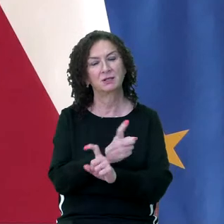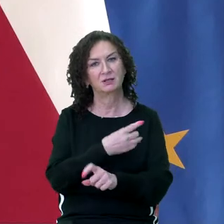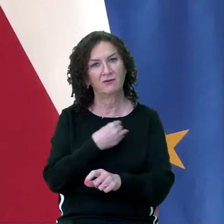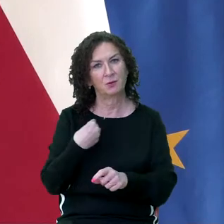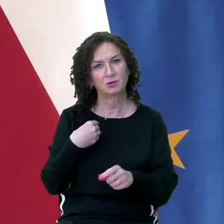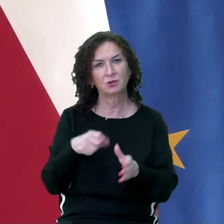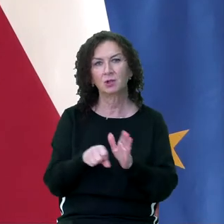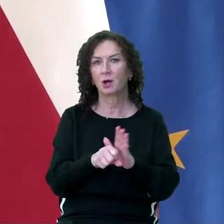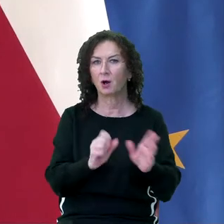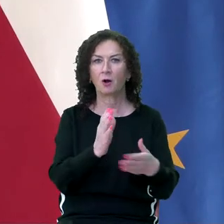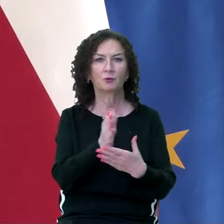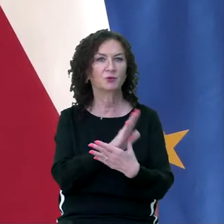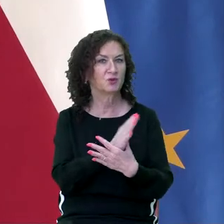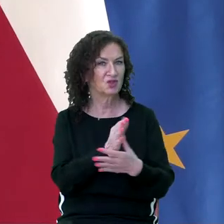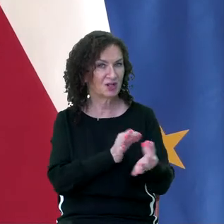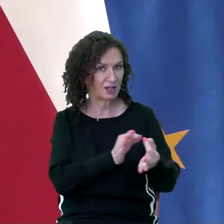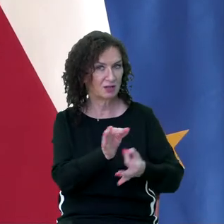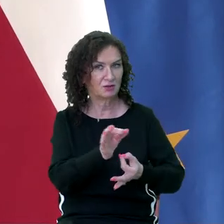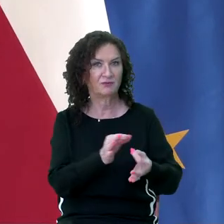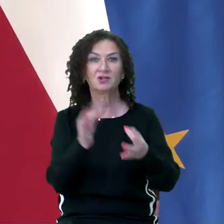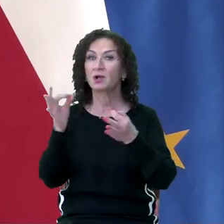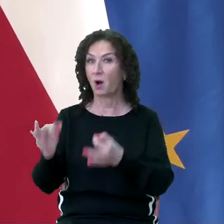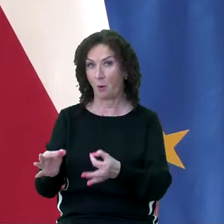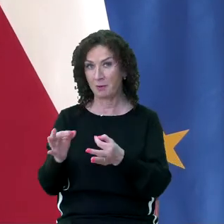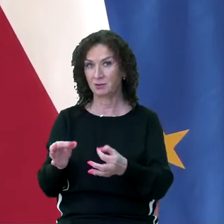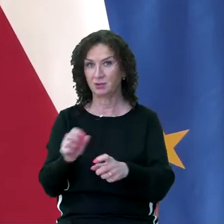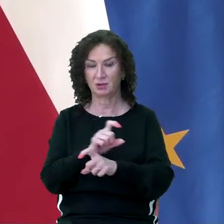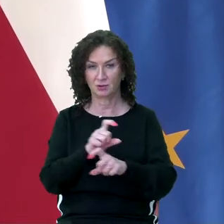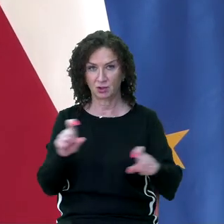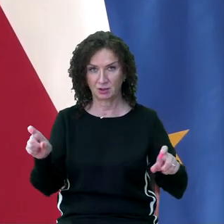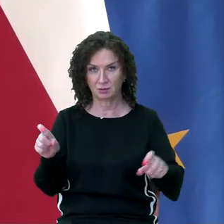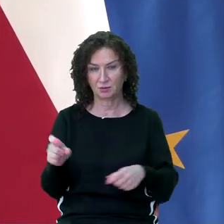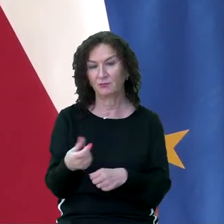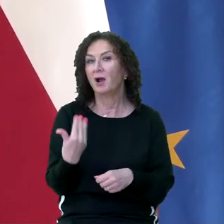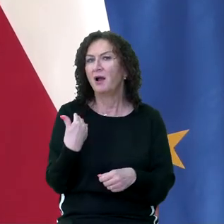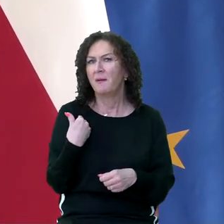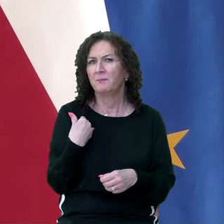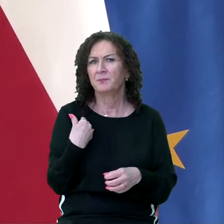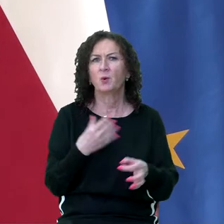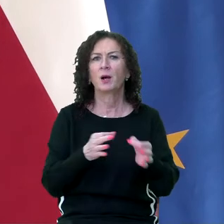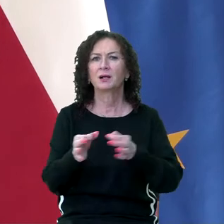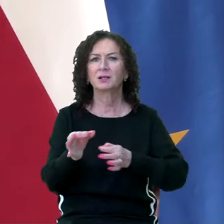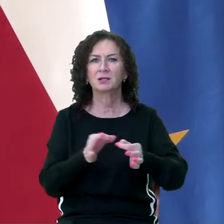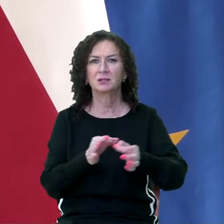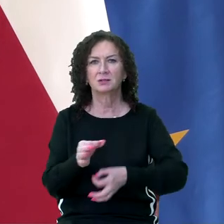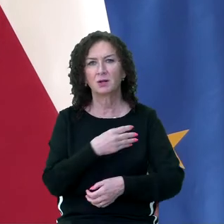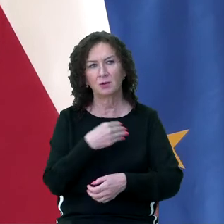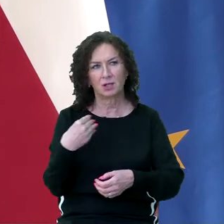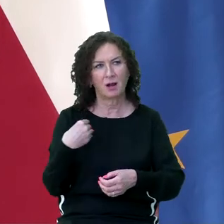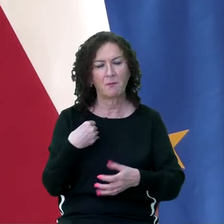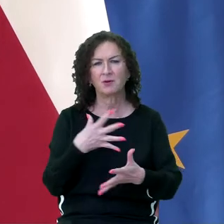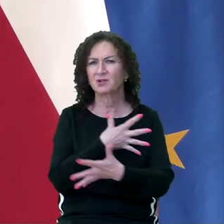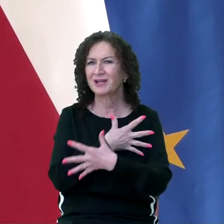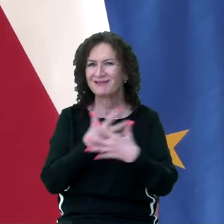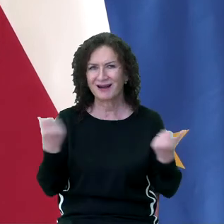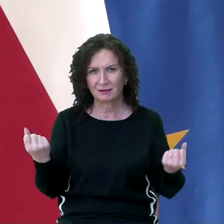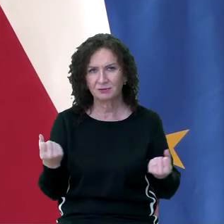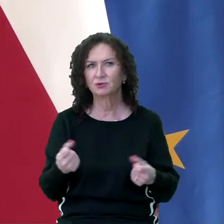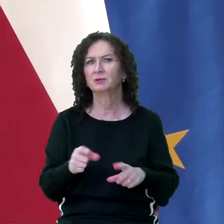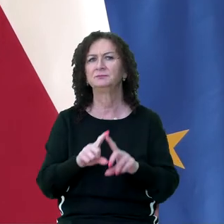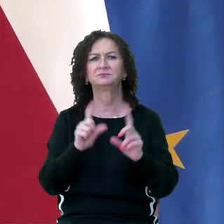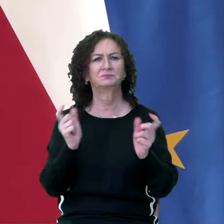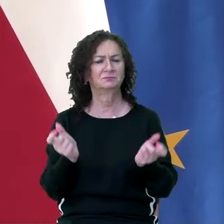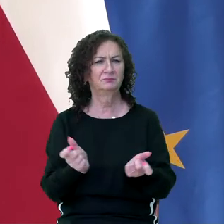współczesnych. Pomimo naszej tragicznej historii, o której dzisiaj już była mowa, w całej sieci naszych archiwów mamy